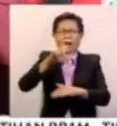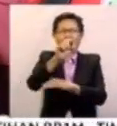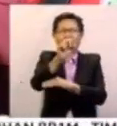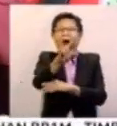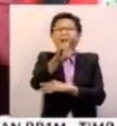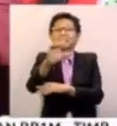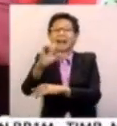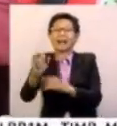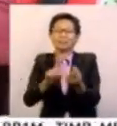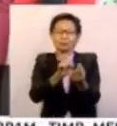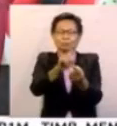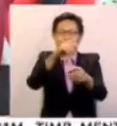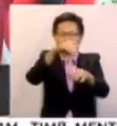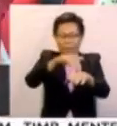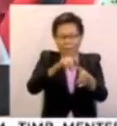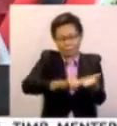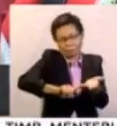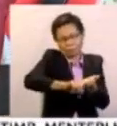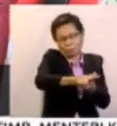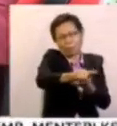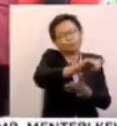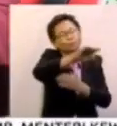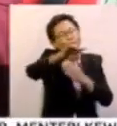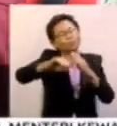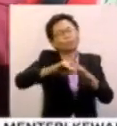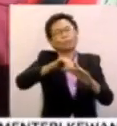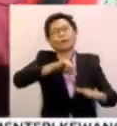Suruhanjaya itu minggu hadapan.